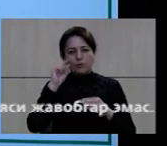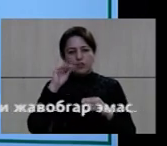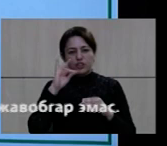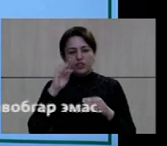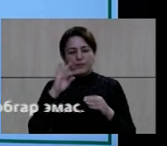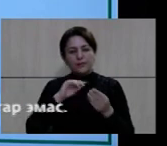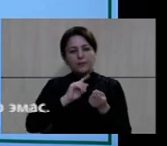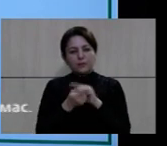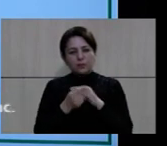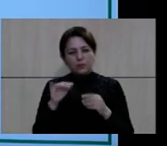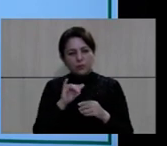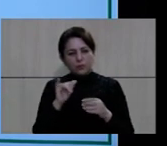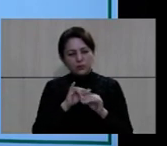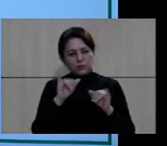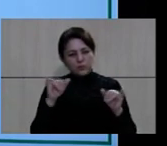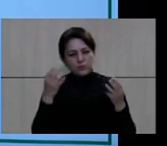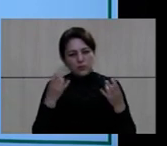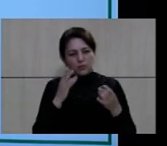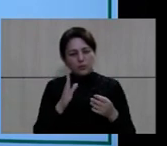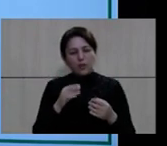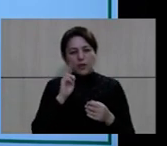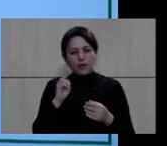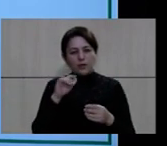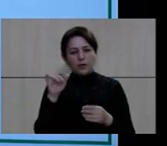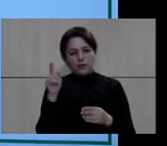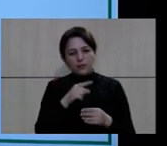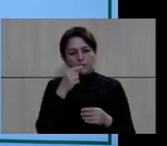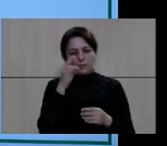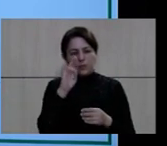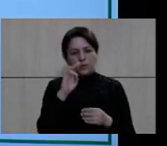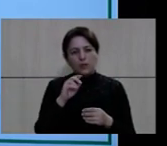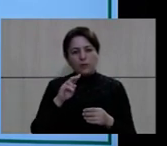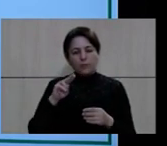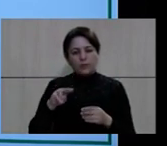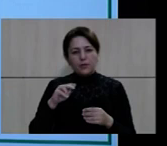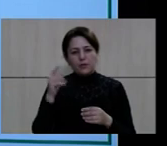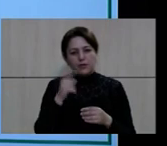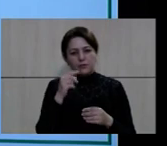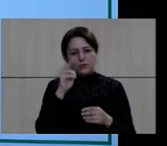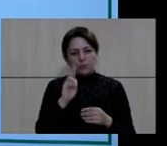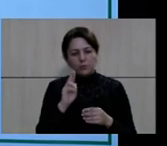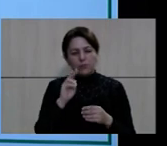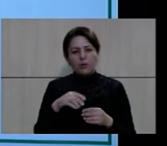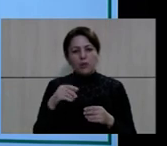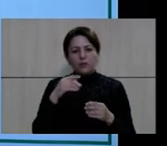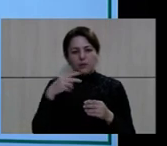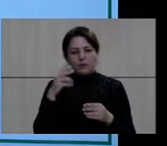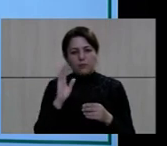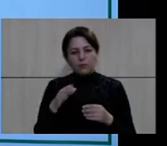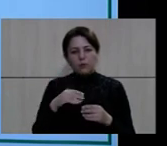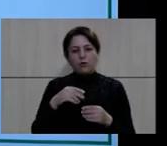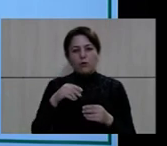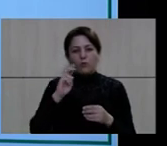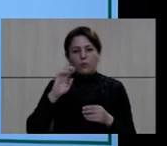bo'ladi. Ya'ni k taqsim n bo'lib p taqsim q teng bo'ladi. Demak,